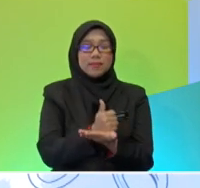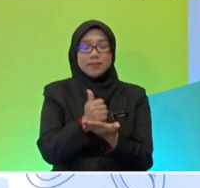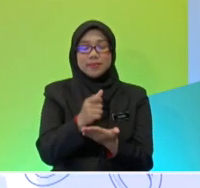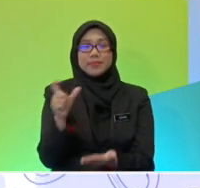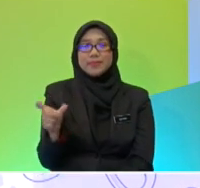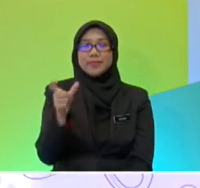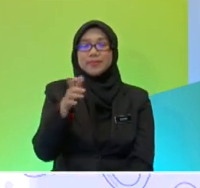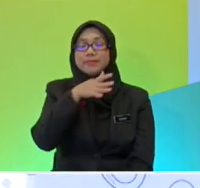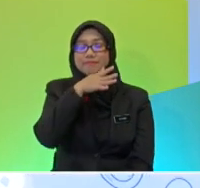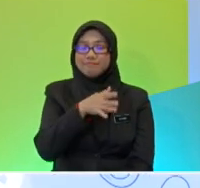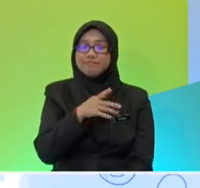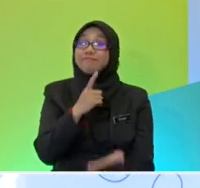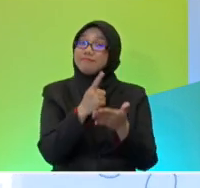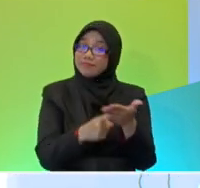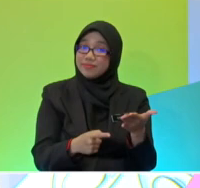Wasallam